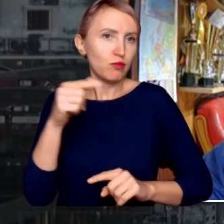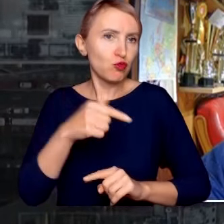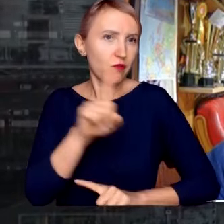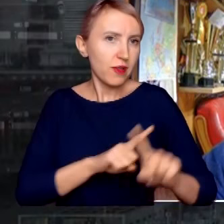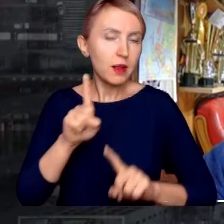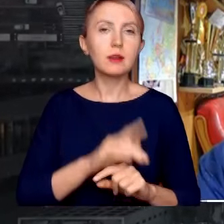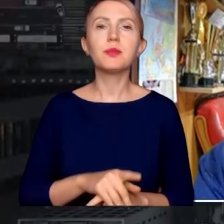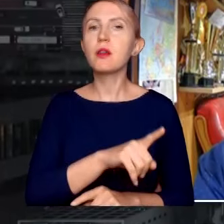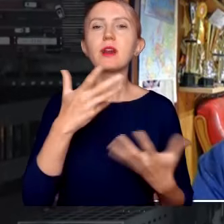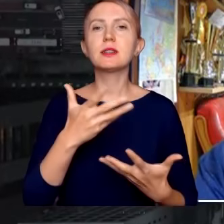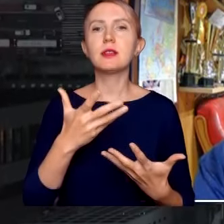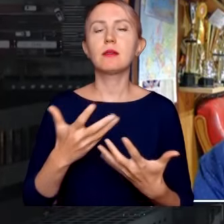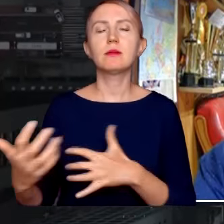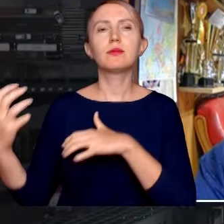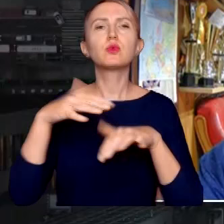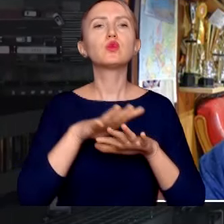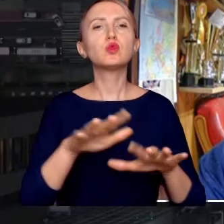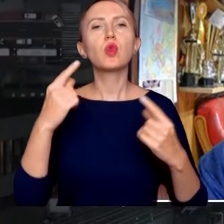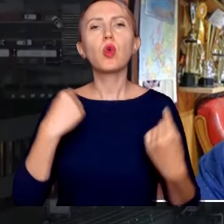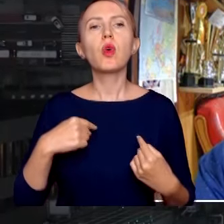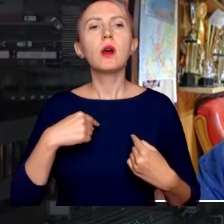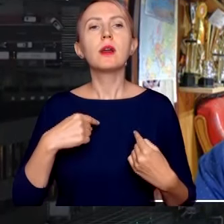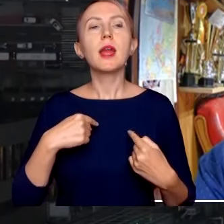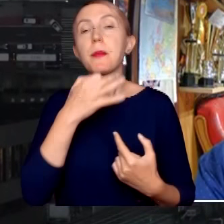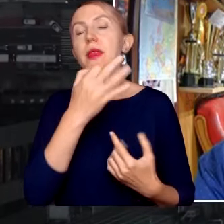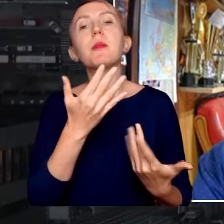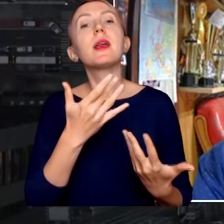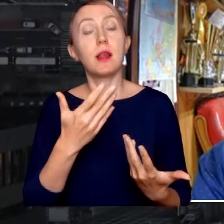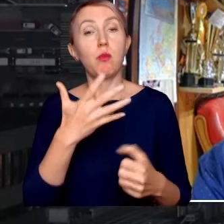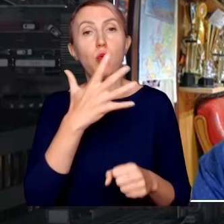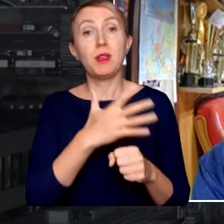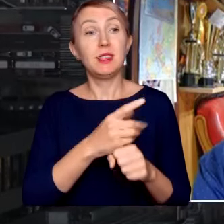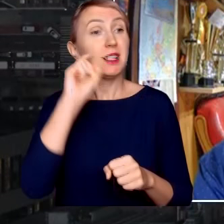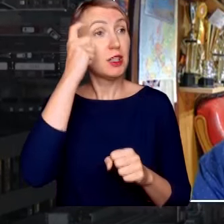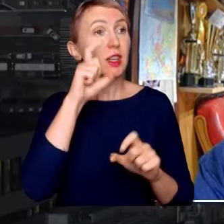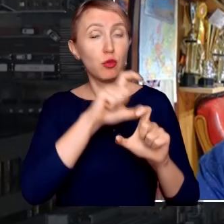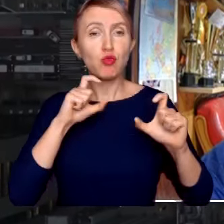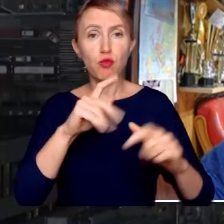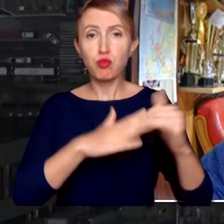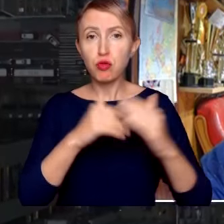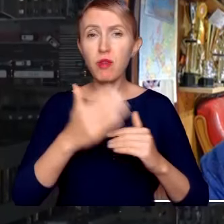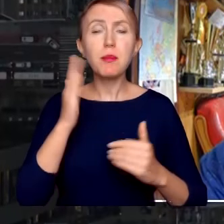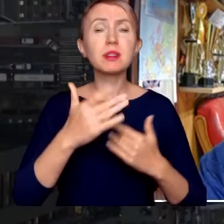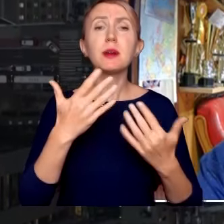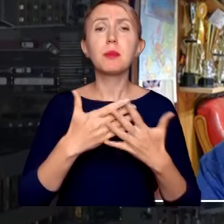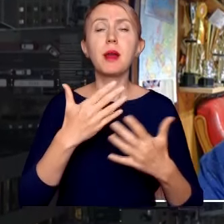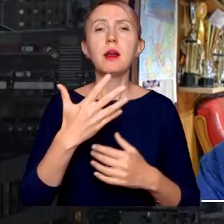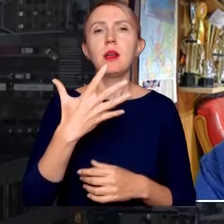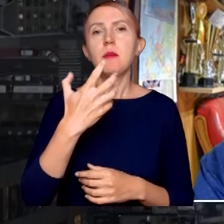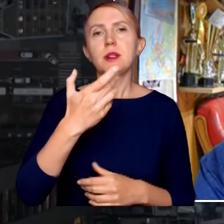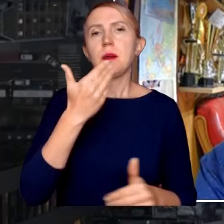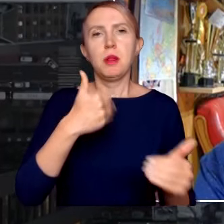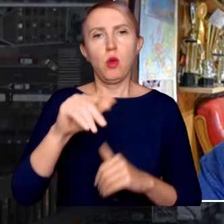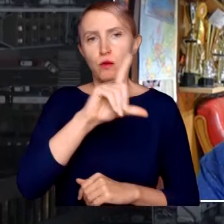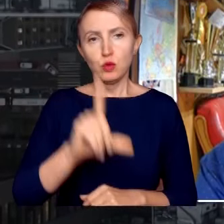chce się ściągać ich tak wielu, ja pytam, jak wielu, skoro prawie 50 centrów im budujecie i wydajecie na to 500 000 000 zł i